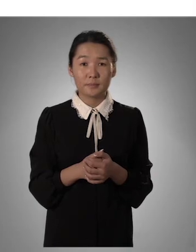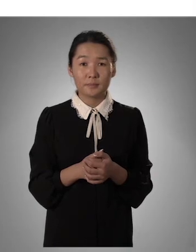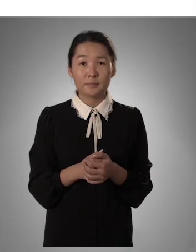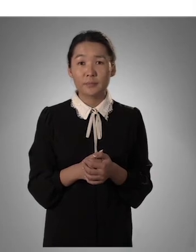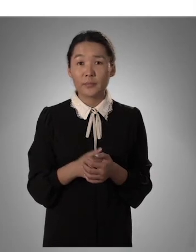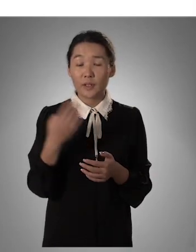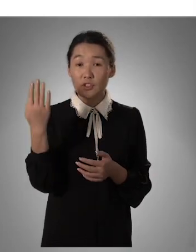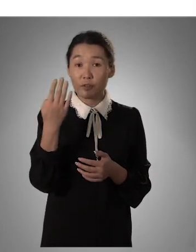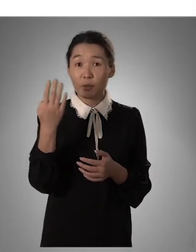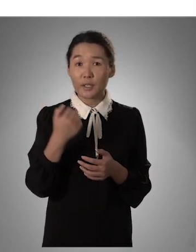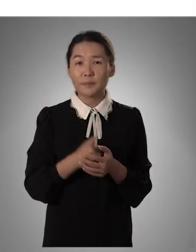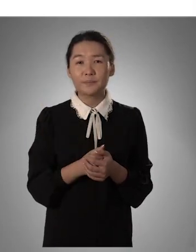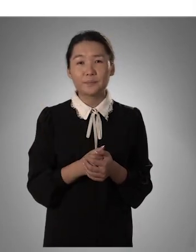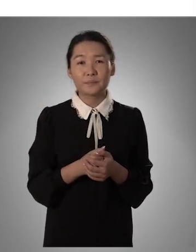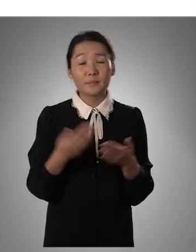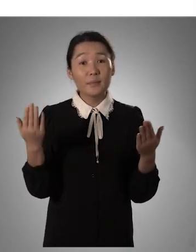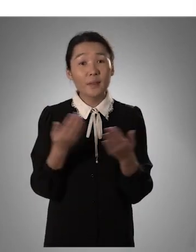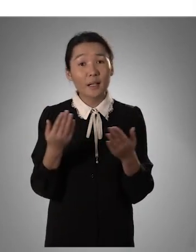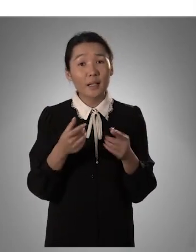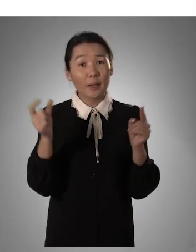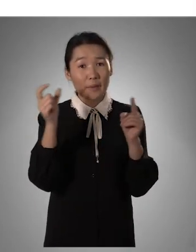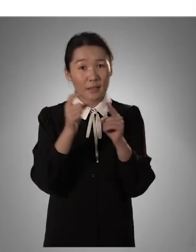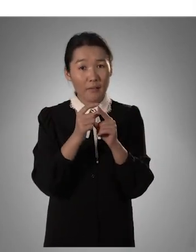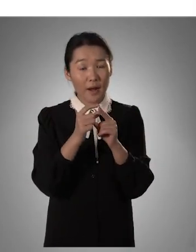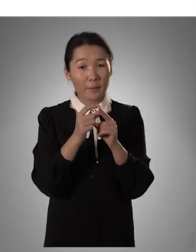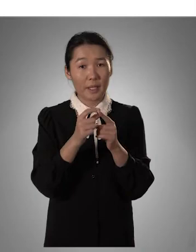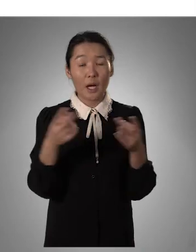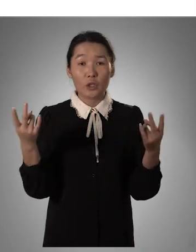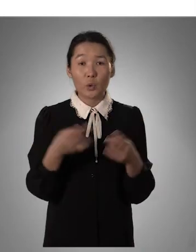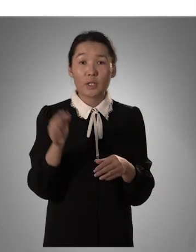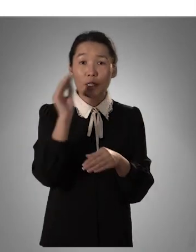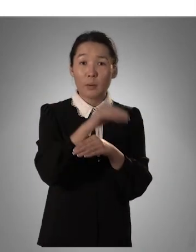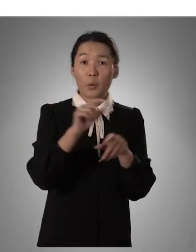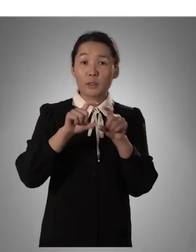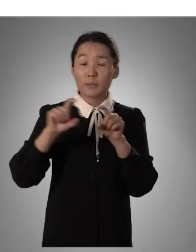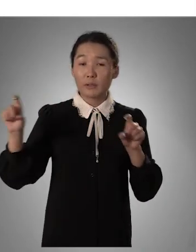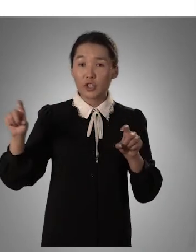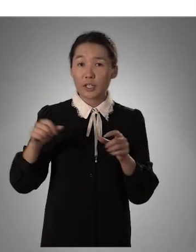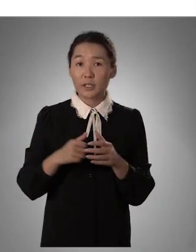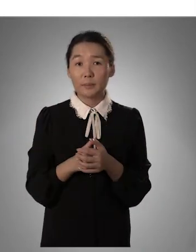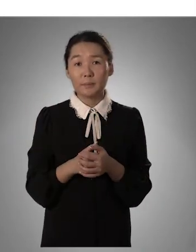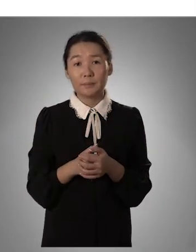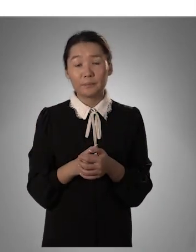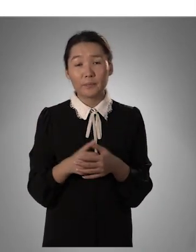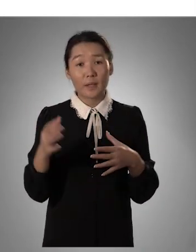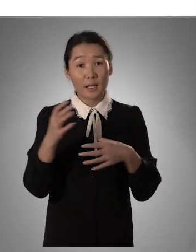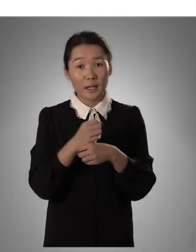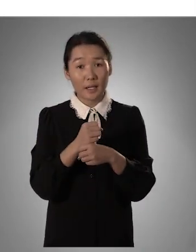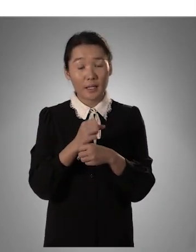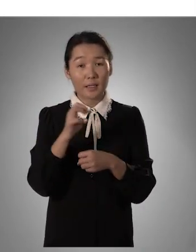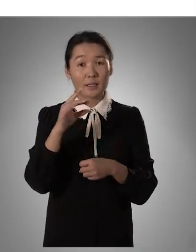четвертое какими словами следует дополнить предложение краткие страдательные